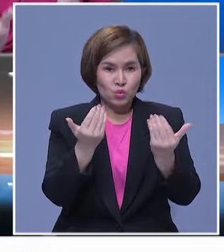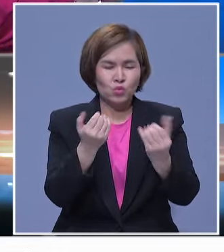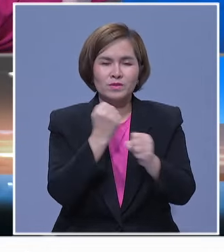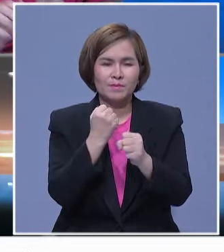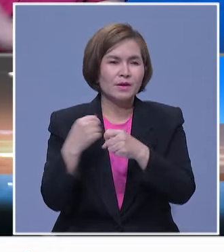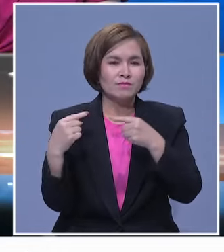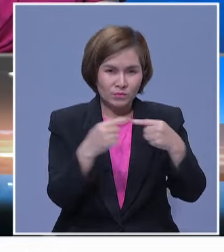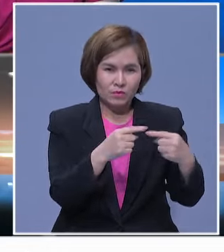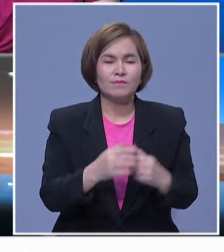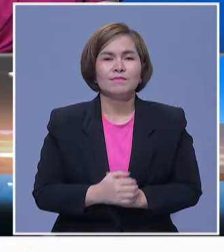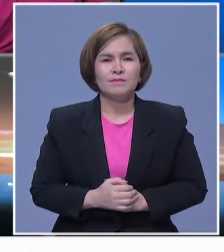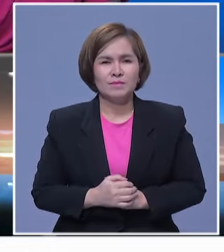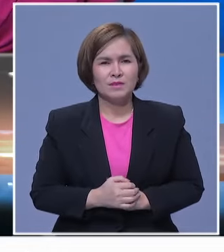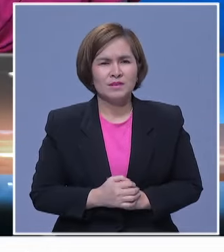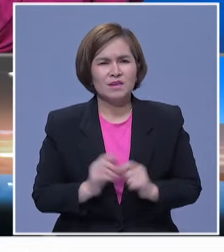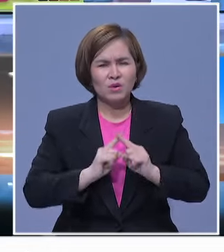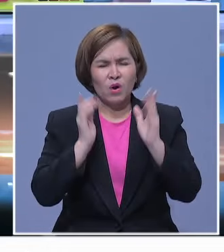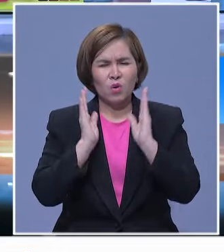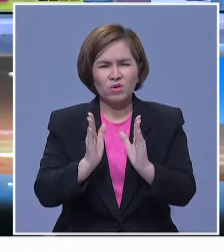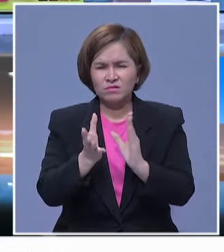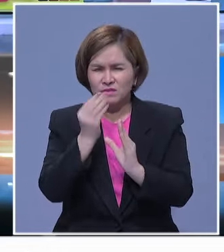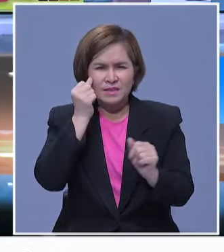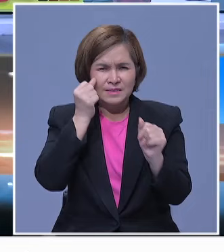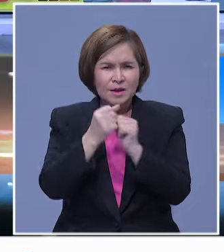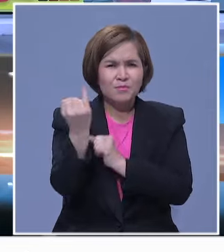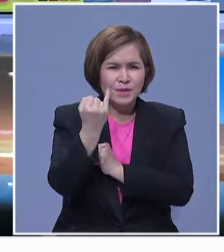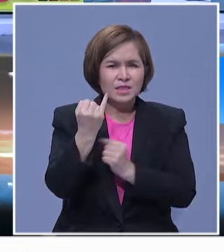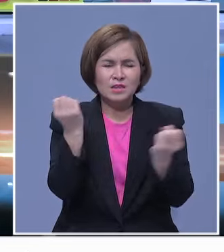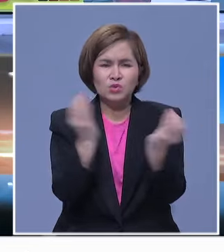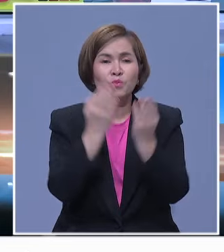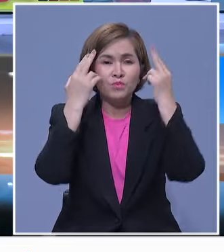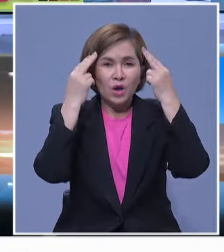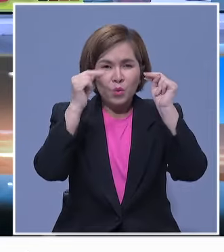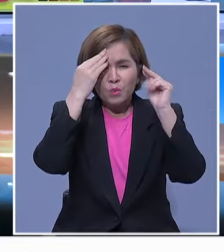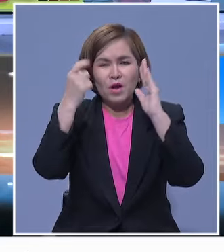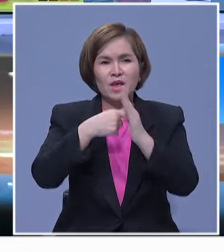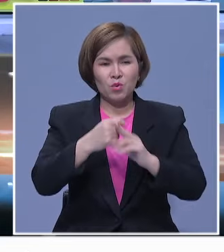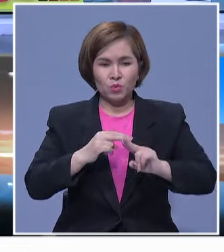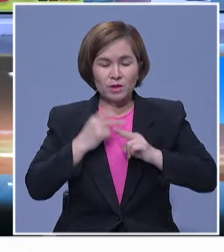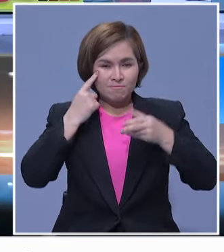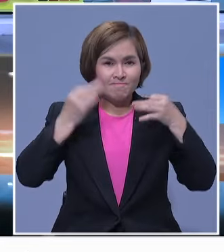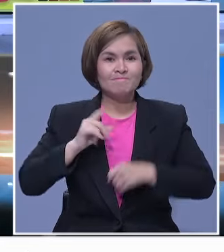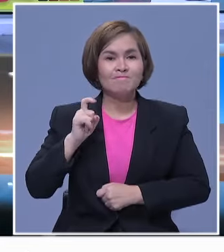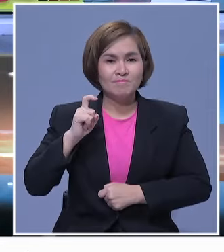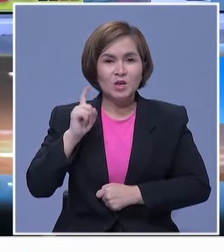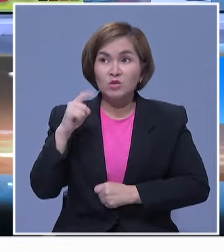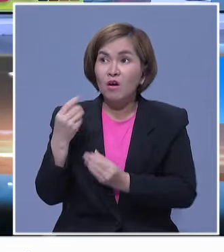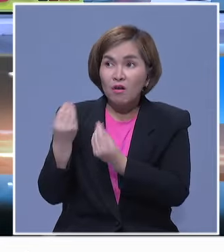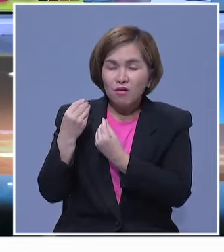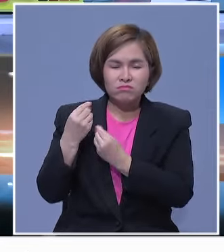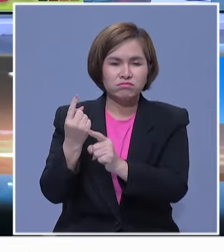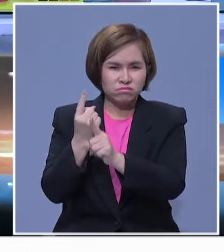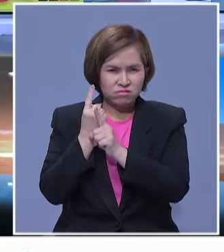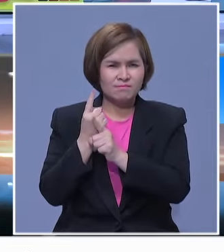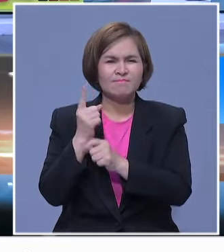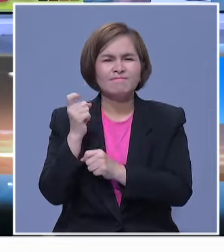ครั้งแต่แน่นอนว่ามันสร้างภาพจำที่ไม่ดีกับนายกอิงซึ่งคนจะมองว่าไม่เป็นตัวของตัวเองอีกประเด็นสำคัญที่ถามคุณไพศ